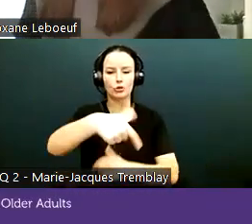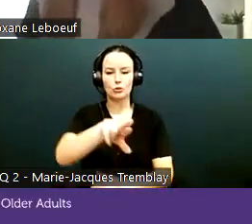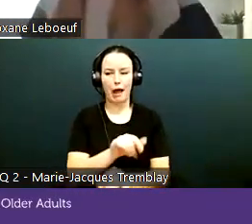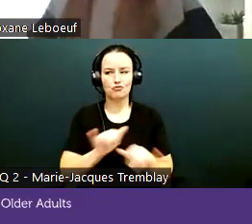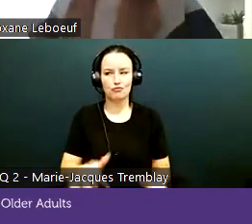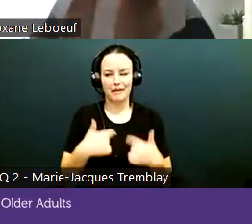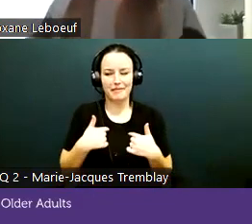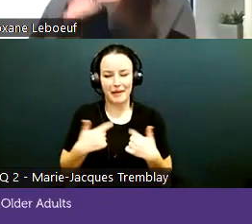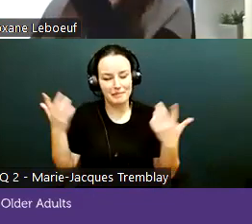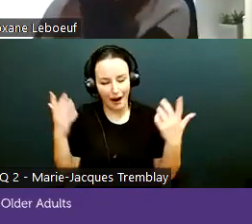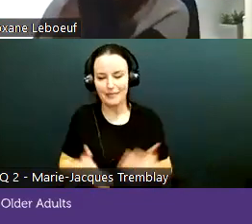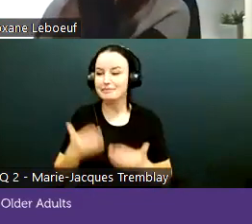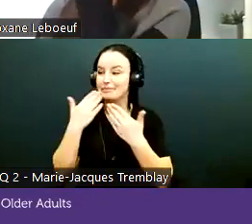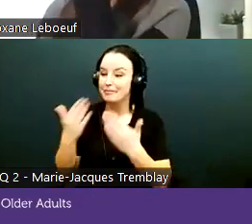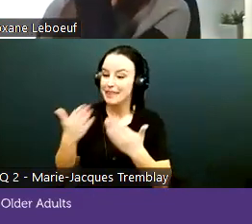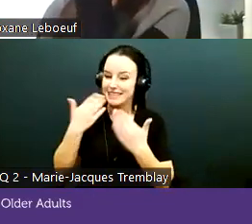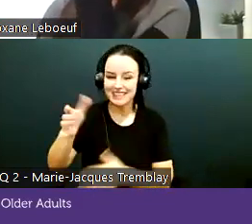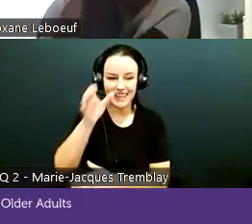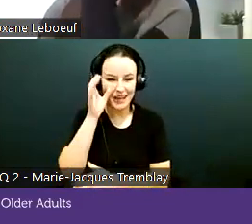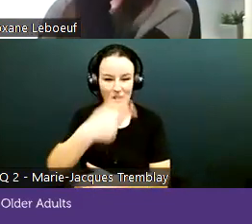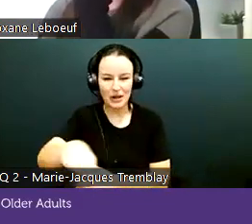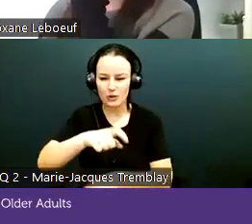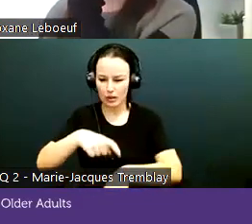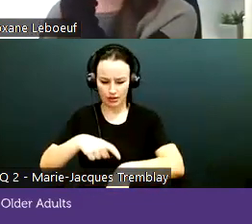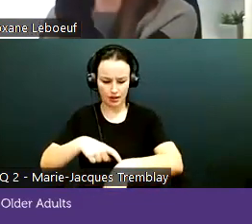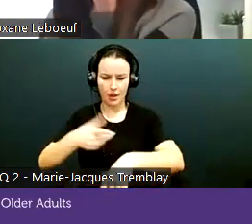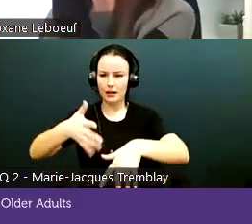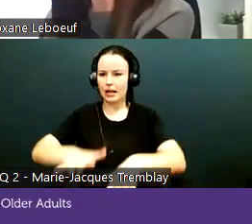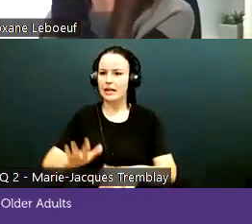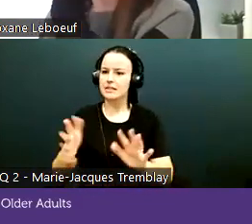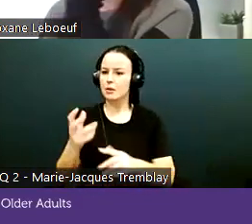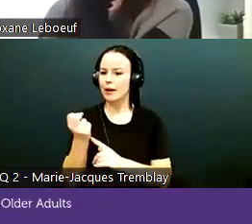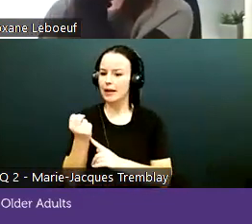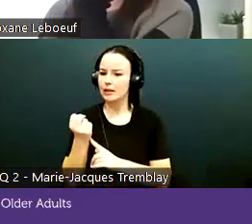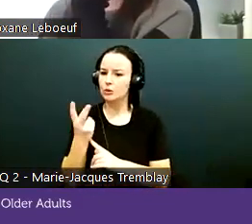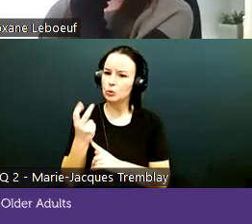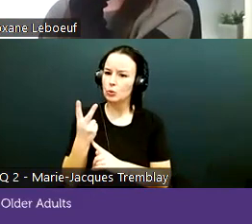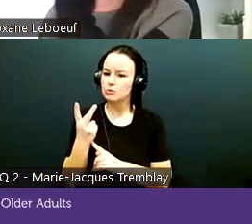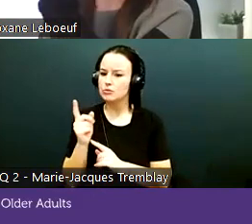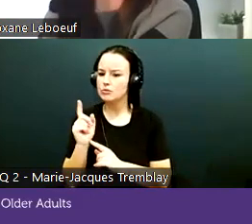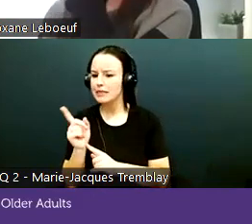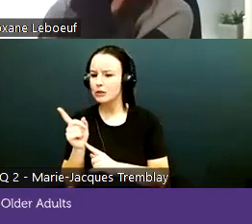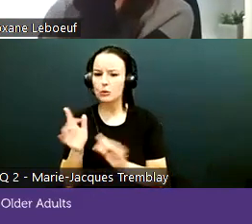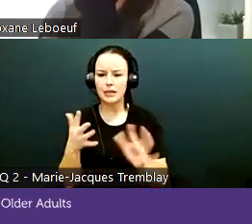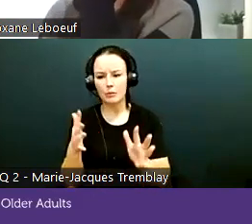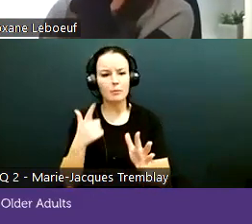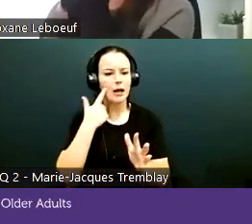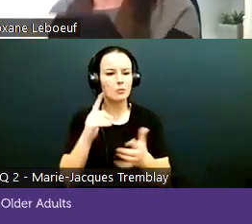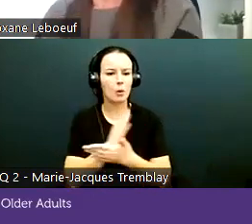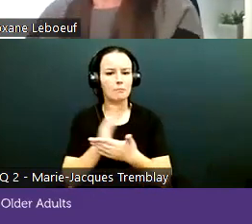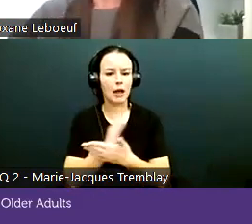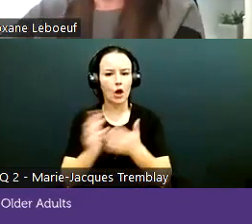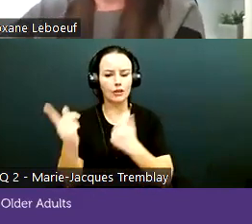Alors, merci beaucoup de votre attention. Si j'ai la bonne heure, il nous resterait une douzaine de minutes, 12-13 minutes pour une période de